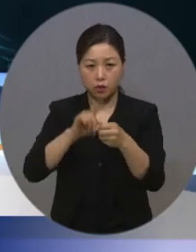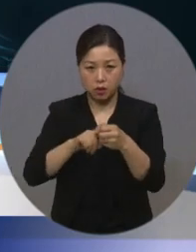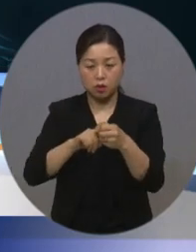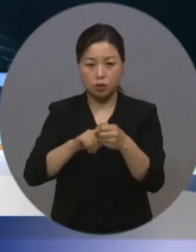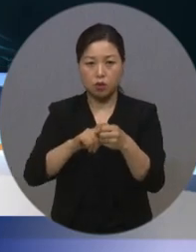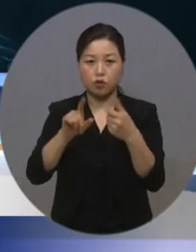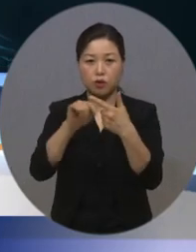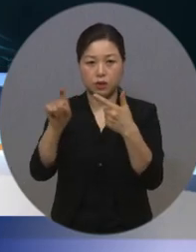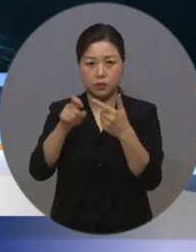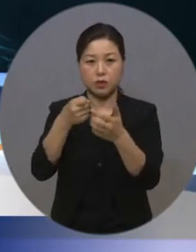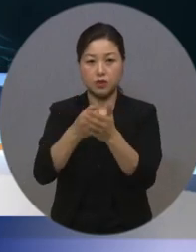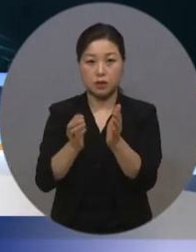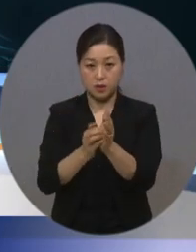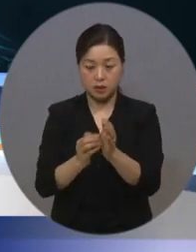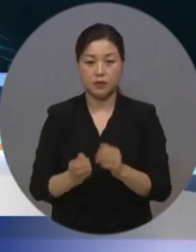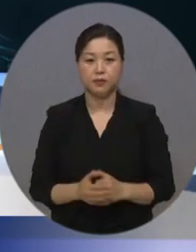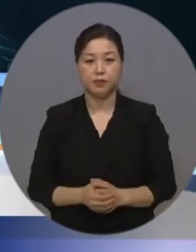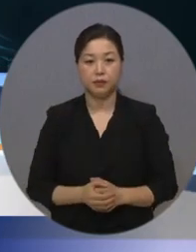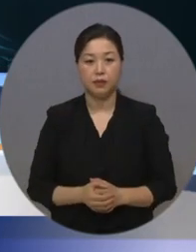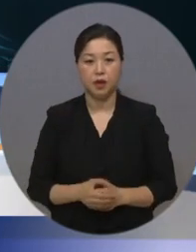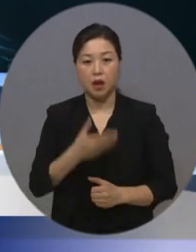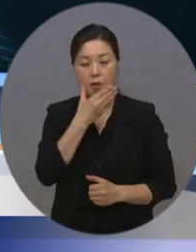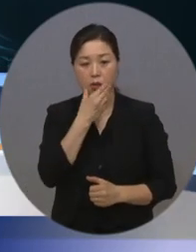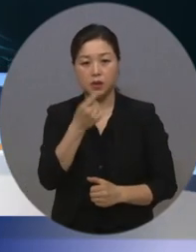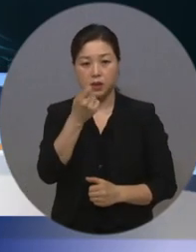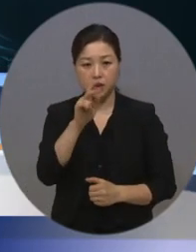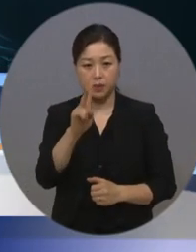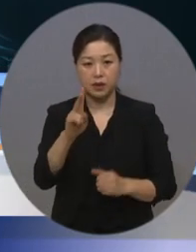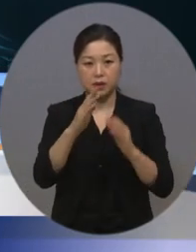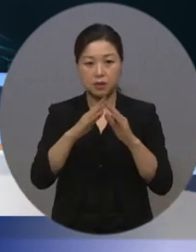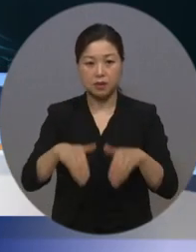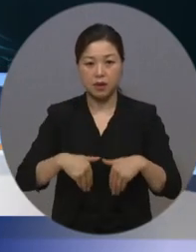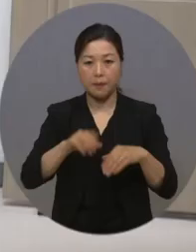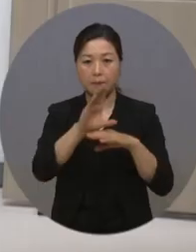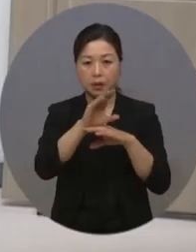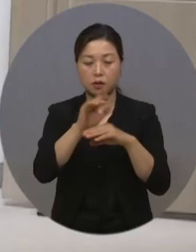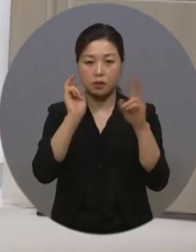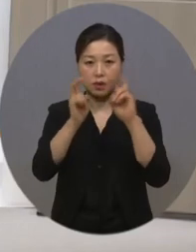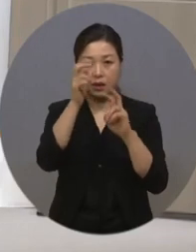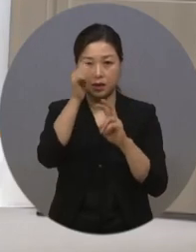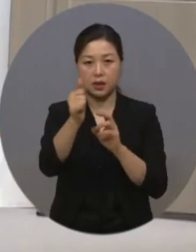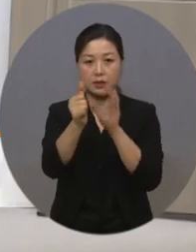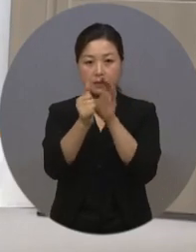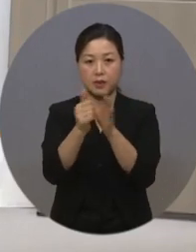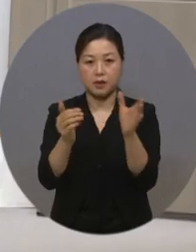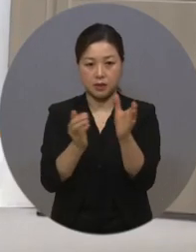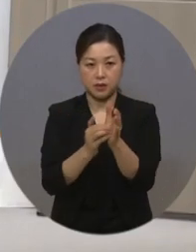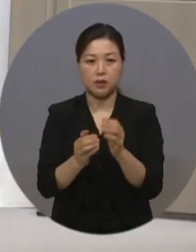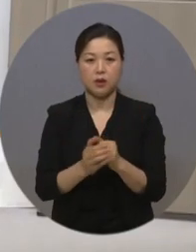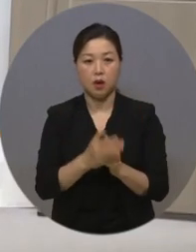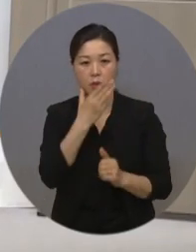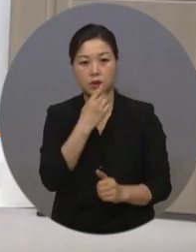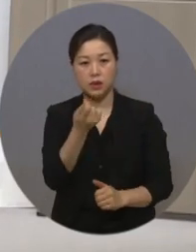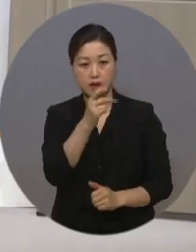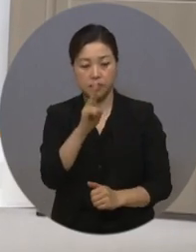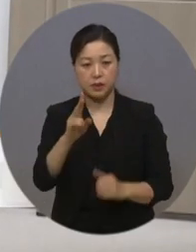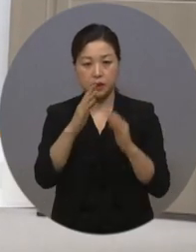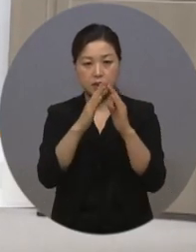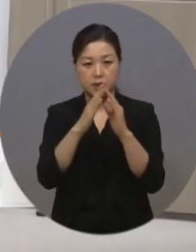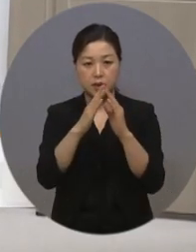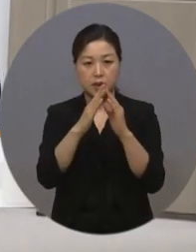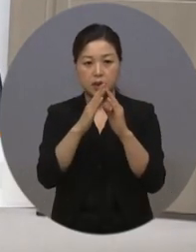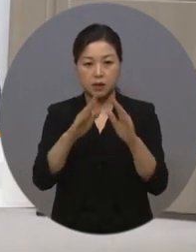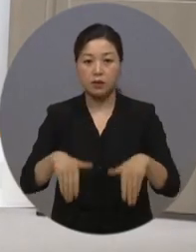복지 티비 전남 방송 사장 임명 씩 이 열렸습니다 복지 tv 전남 방송 이영춘 신임